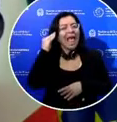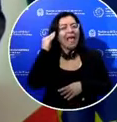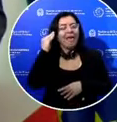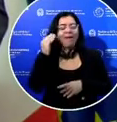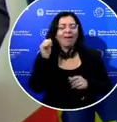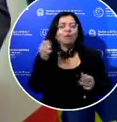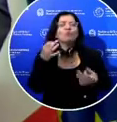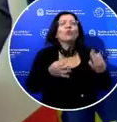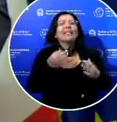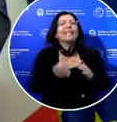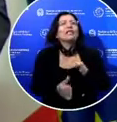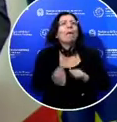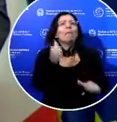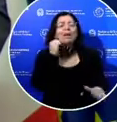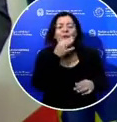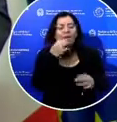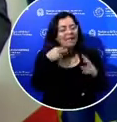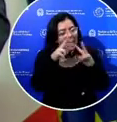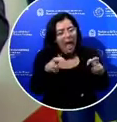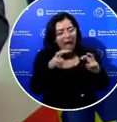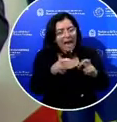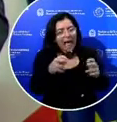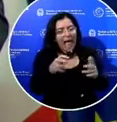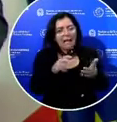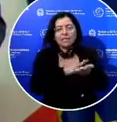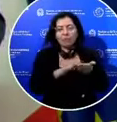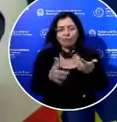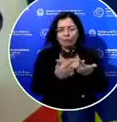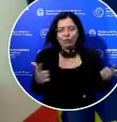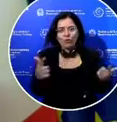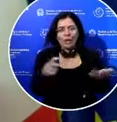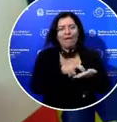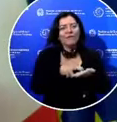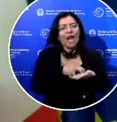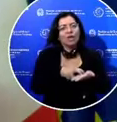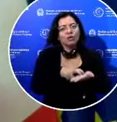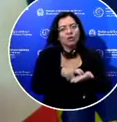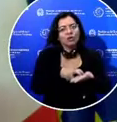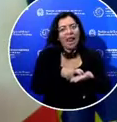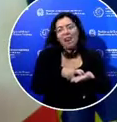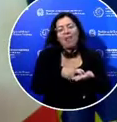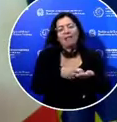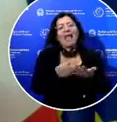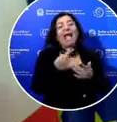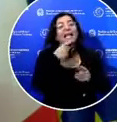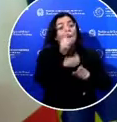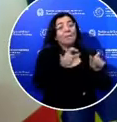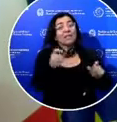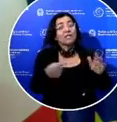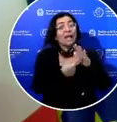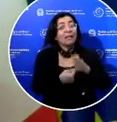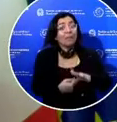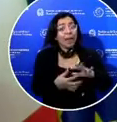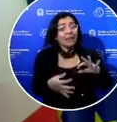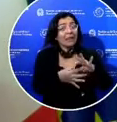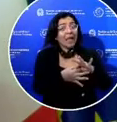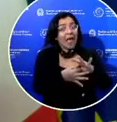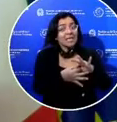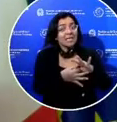il momento della nostra società, le sue fragilità, la fragilità di chi è soggetto a dipendenze,